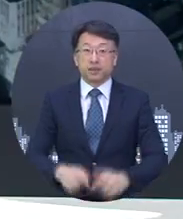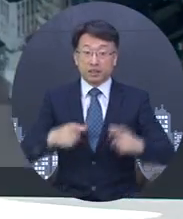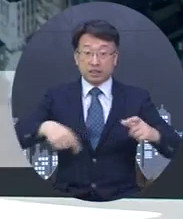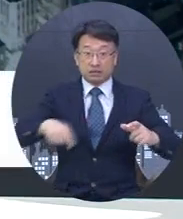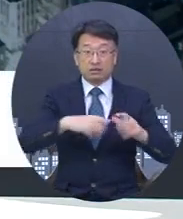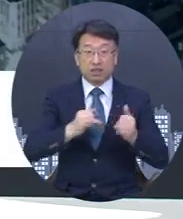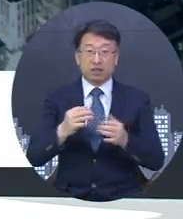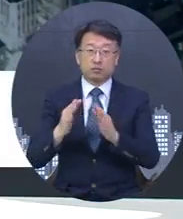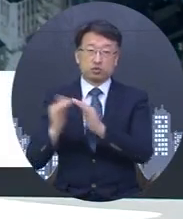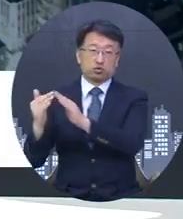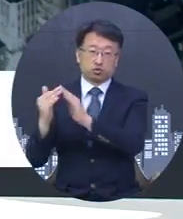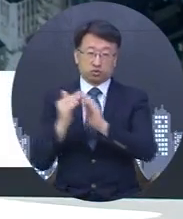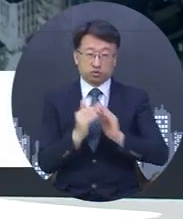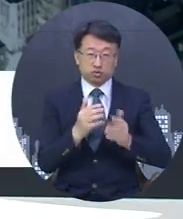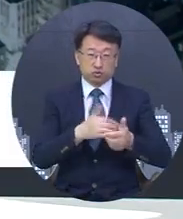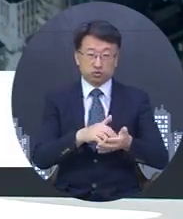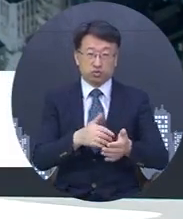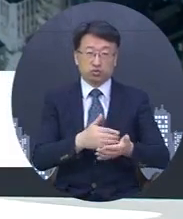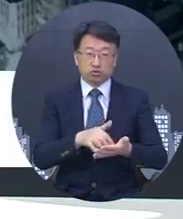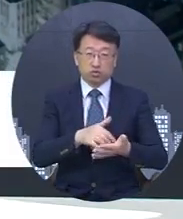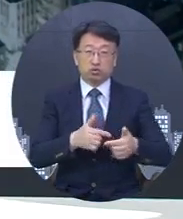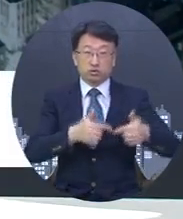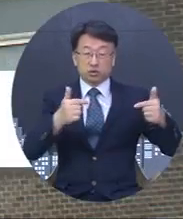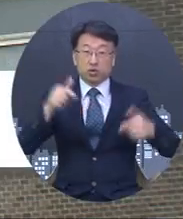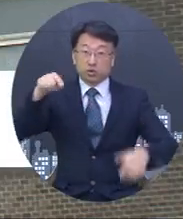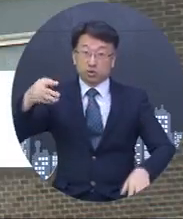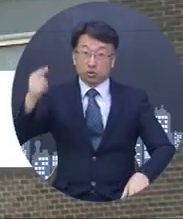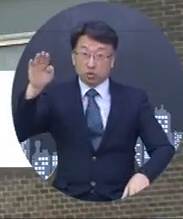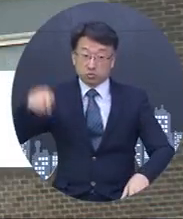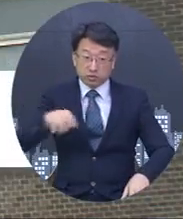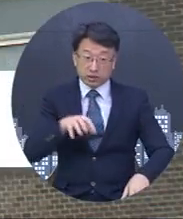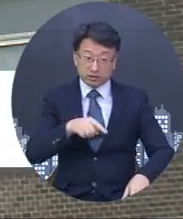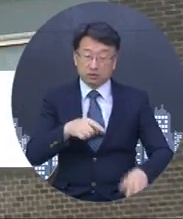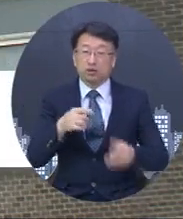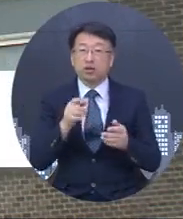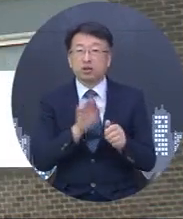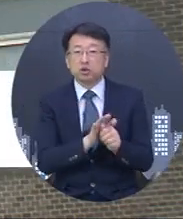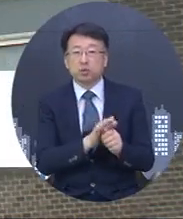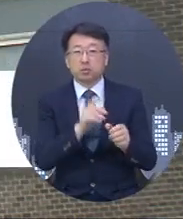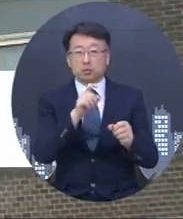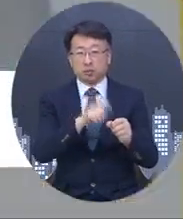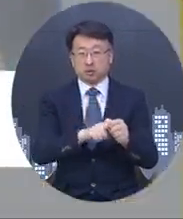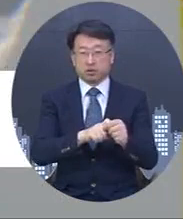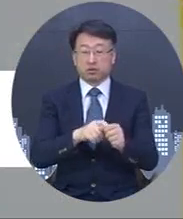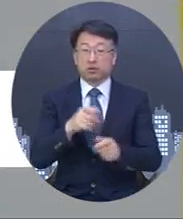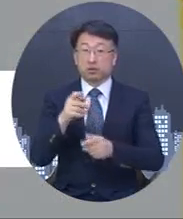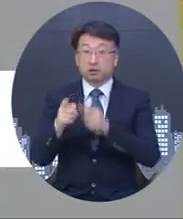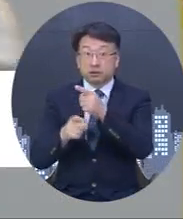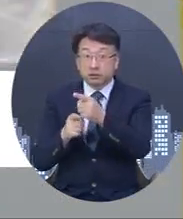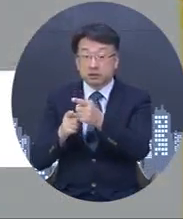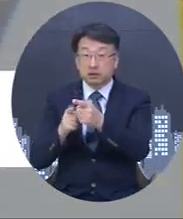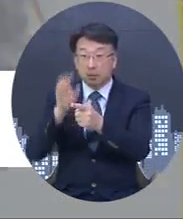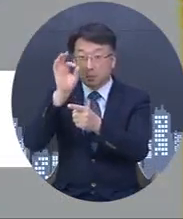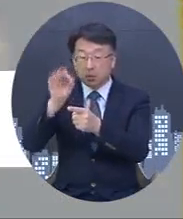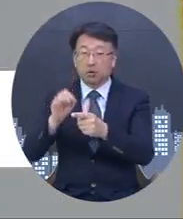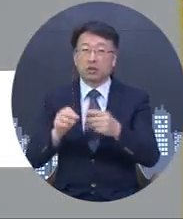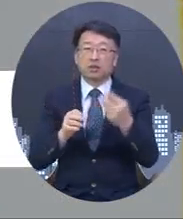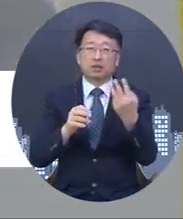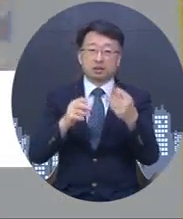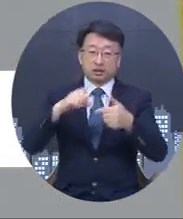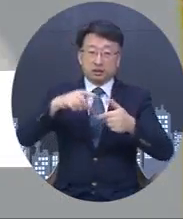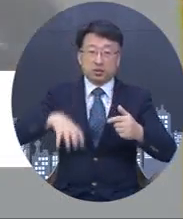지역 인구 유입과 삶의 질 향상을 위해 국토교통부가 추진하는 지역개발 공모사업에 경남 지역 3개